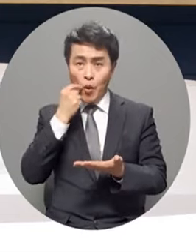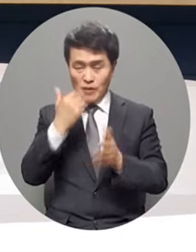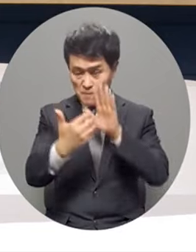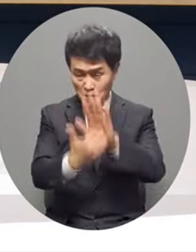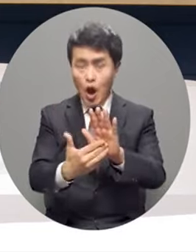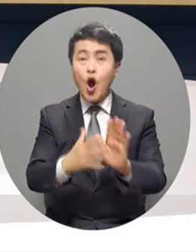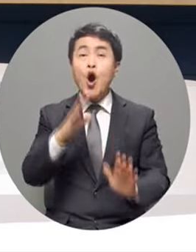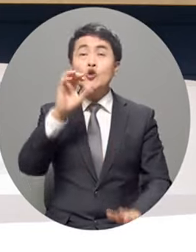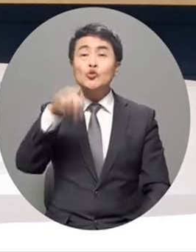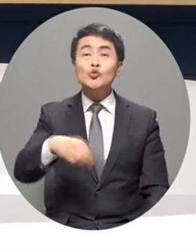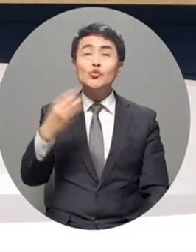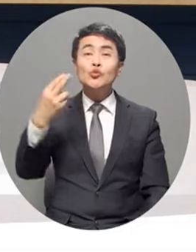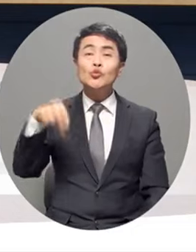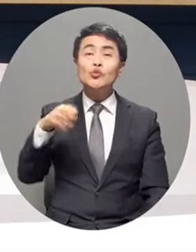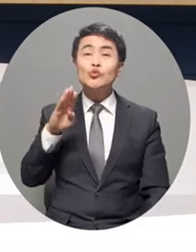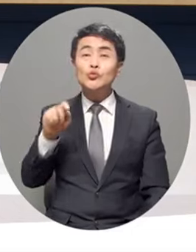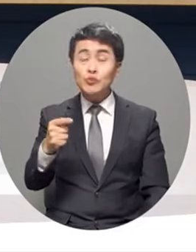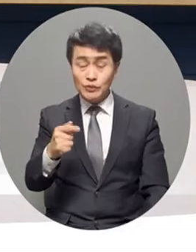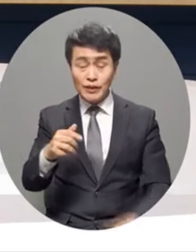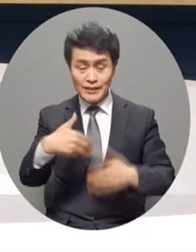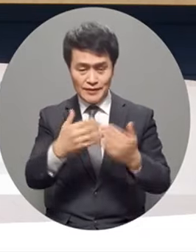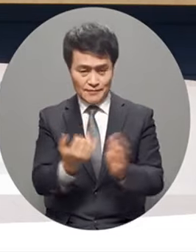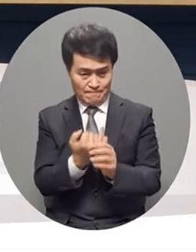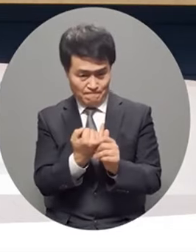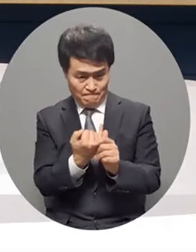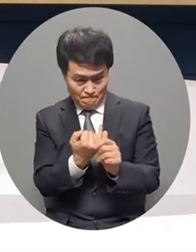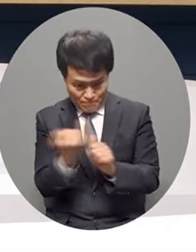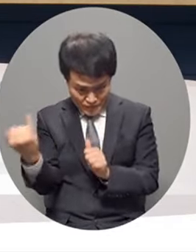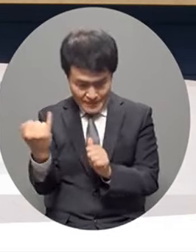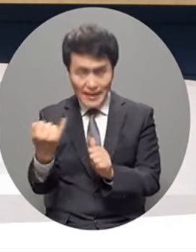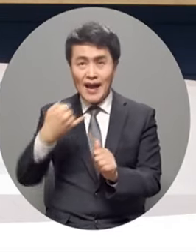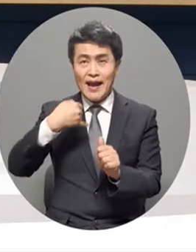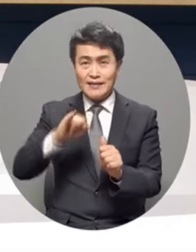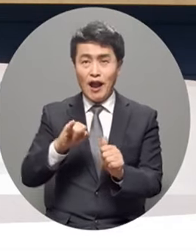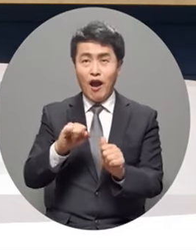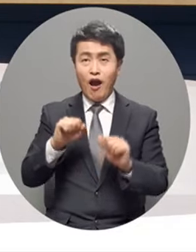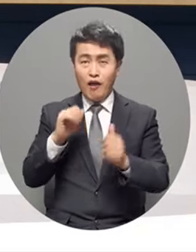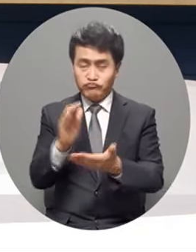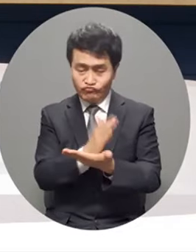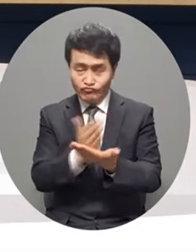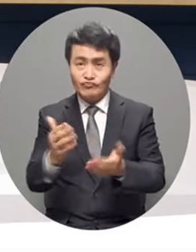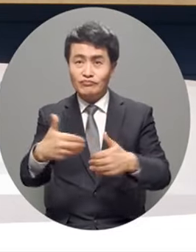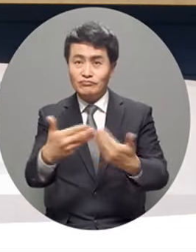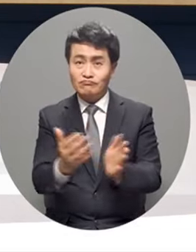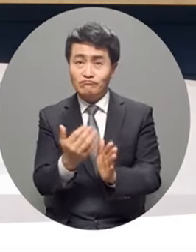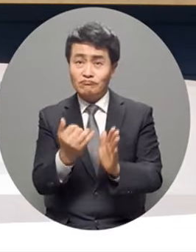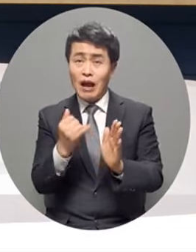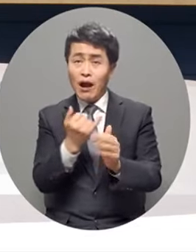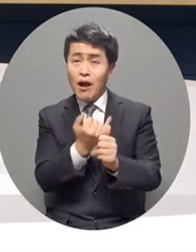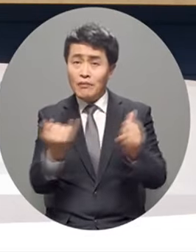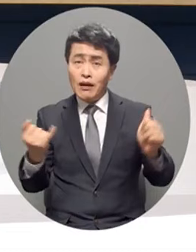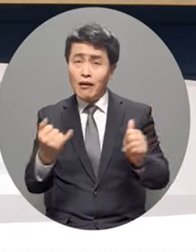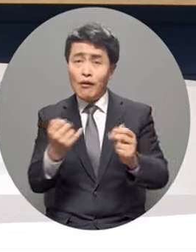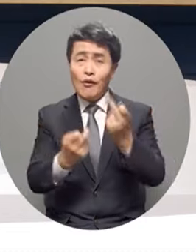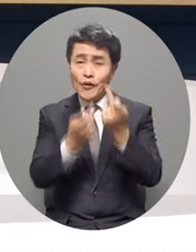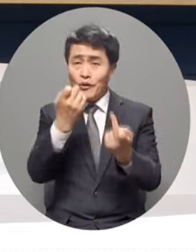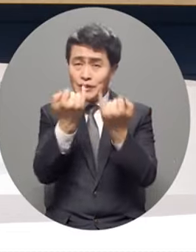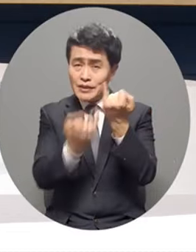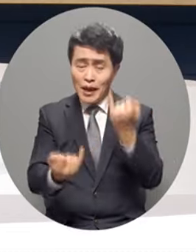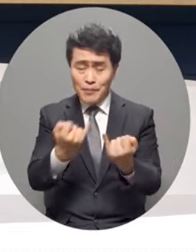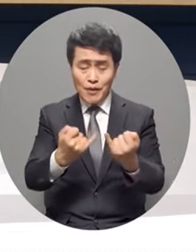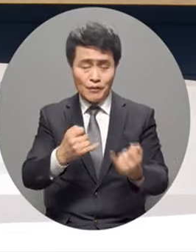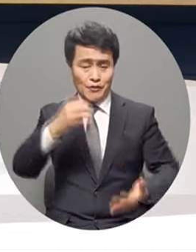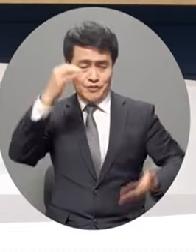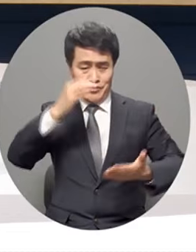도입이 됐습니다 부인이나 딸의 생계도 보장을 받을 수 있도록 배우자와 자녀 형제 자매까지 유산을